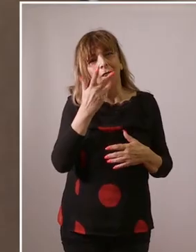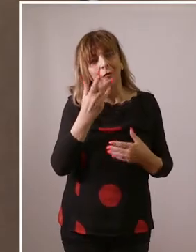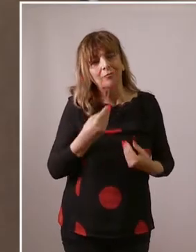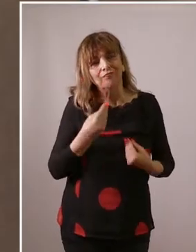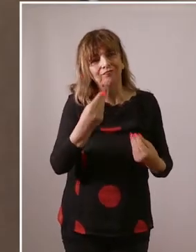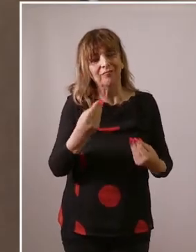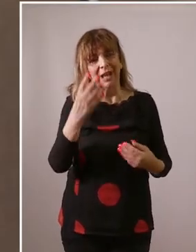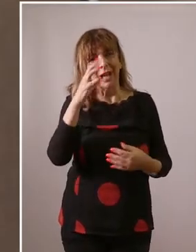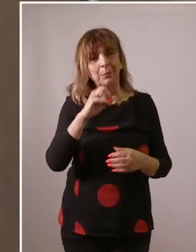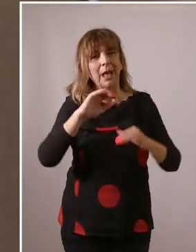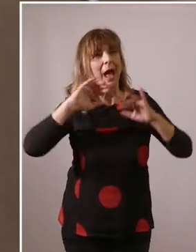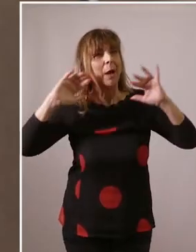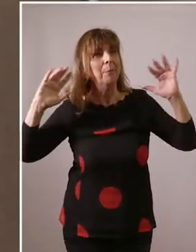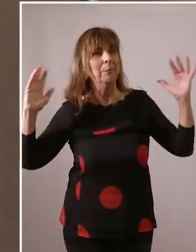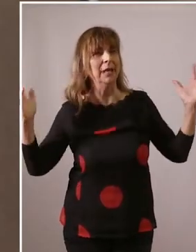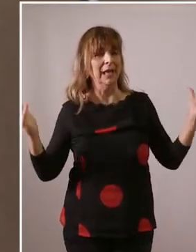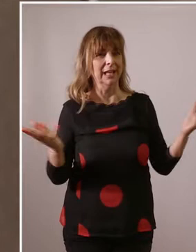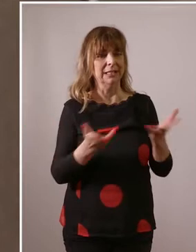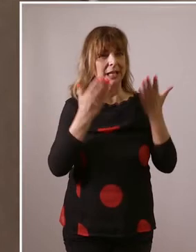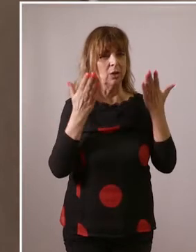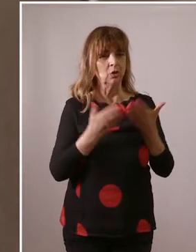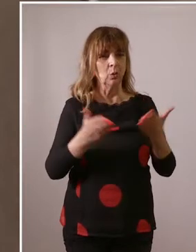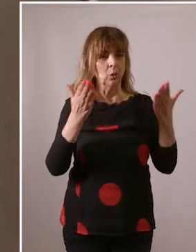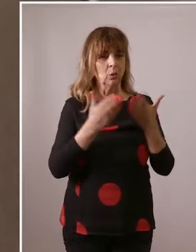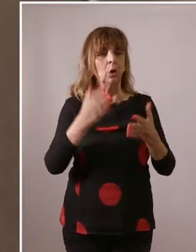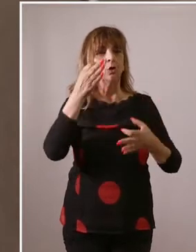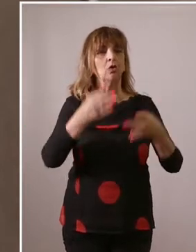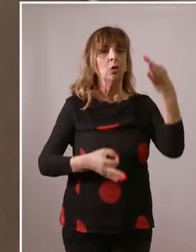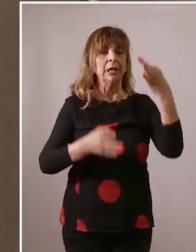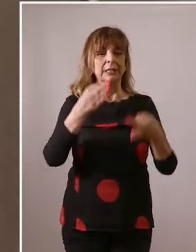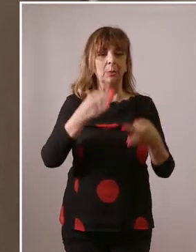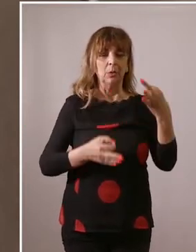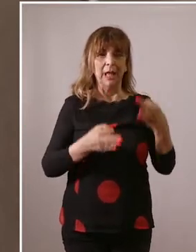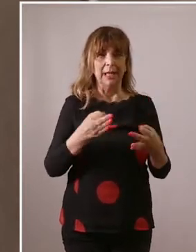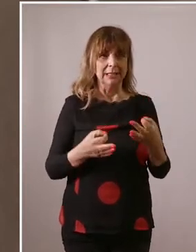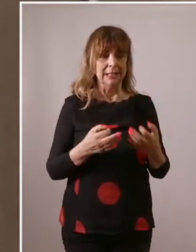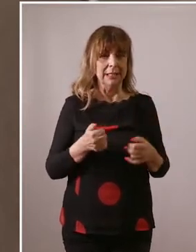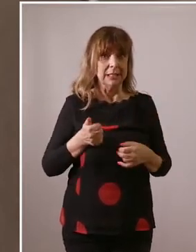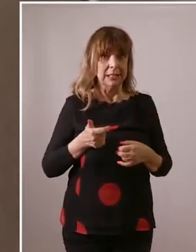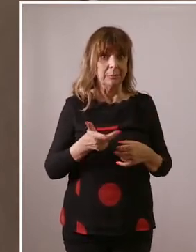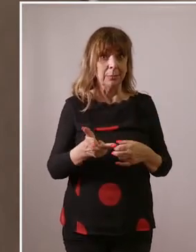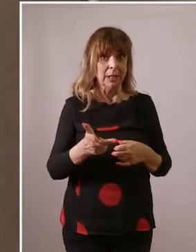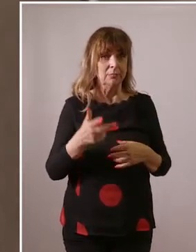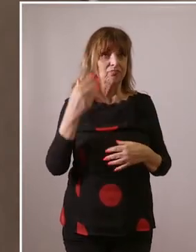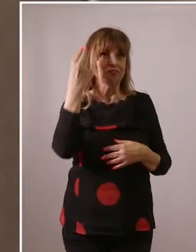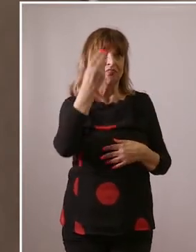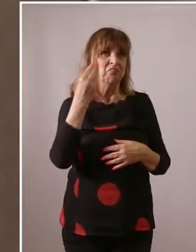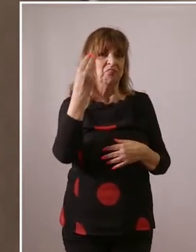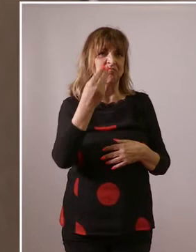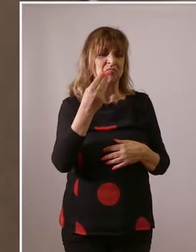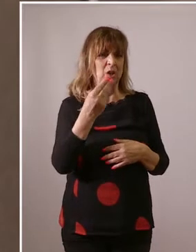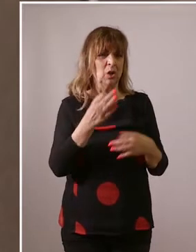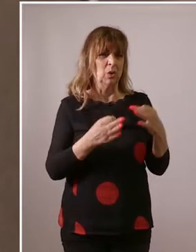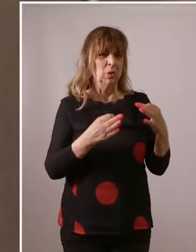l'ampiezza dello studio della giurisprudenza che molto spesso viene considerato uno studio arido o